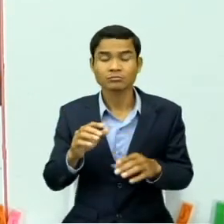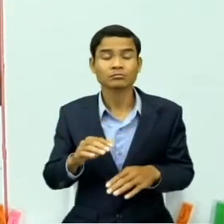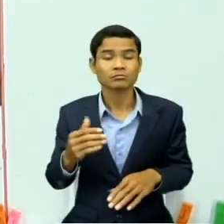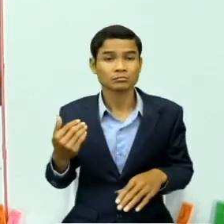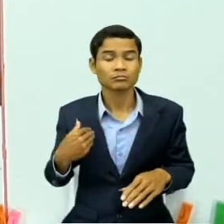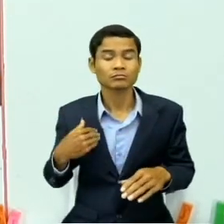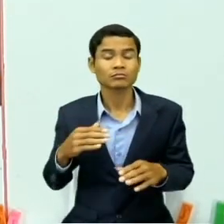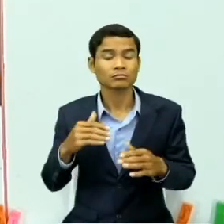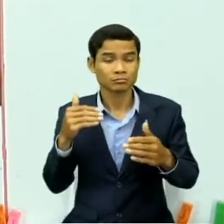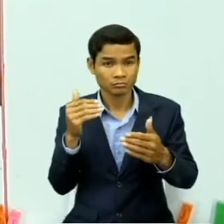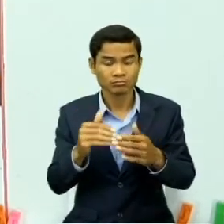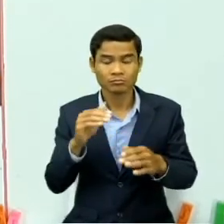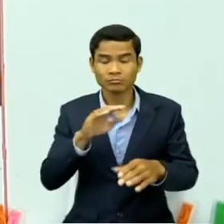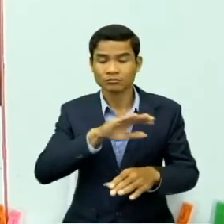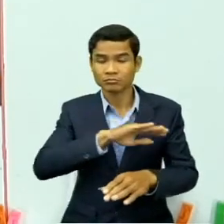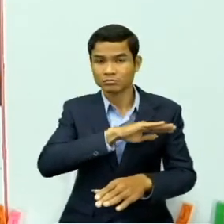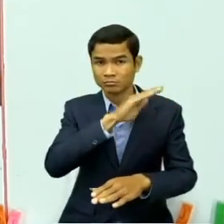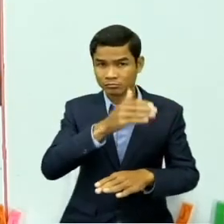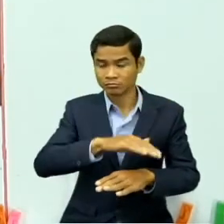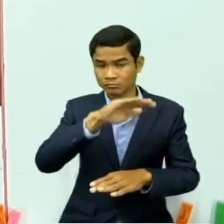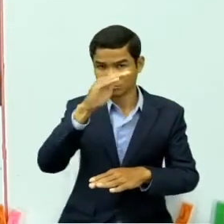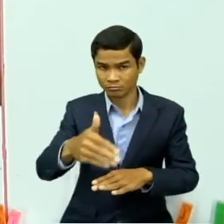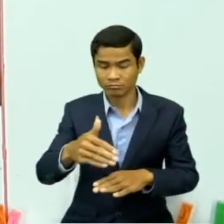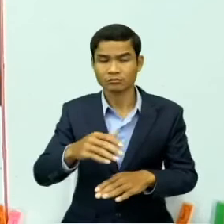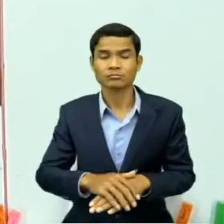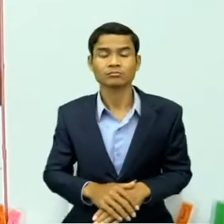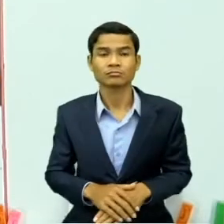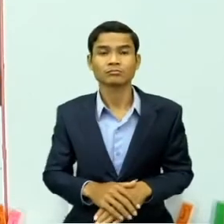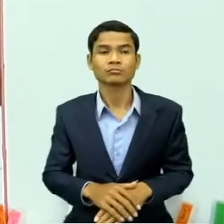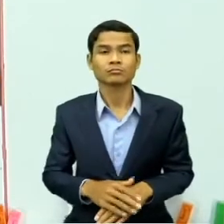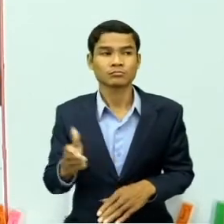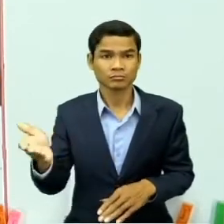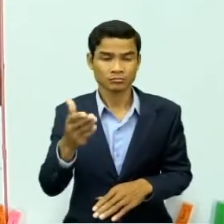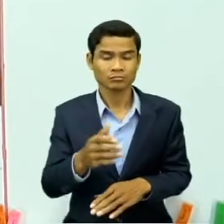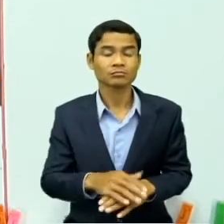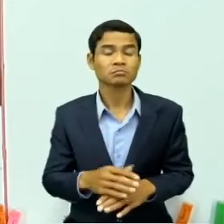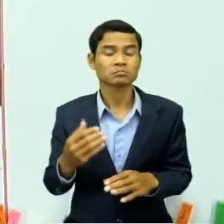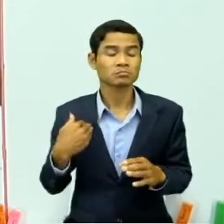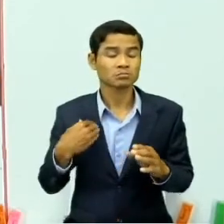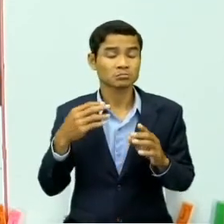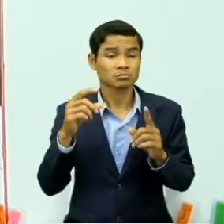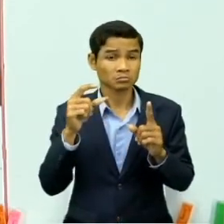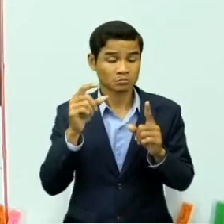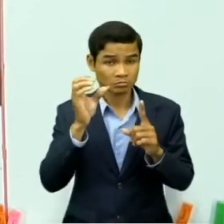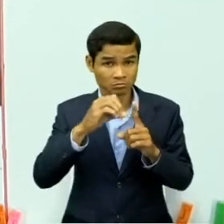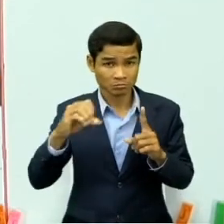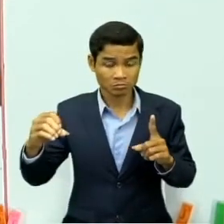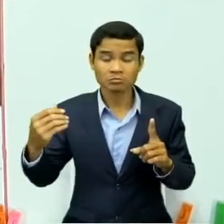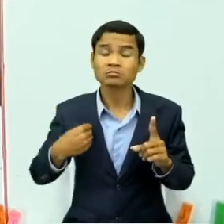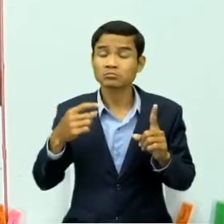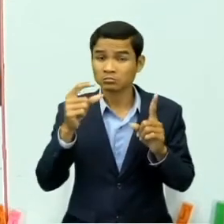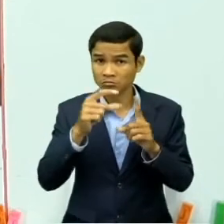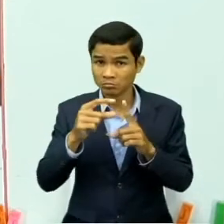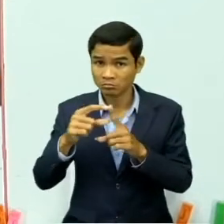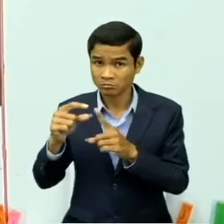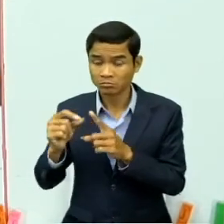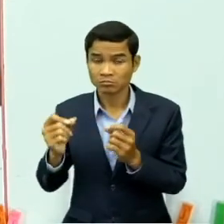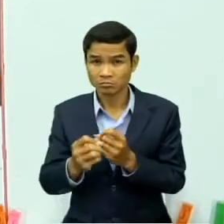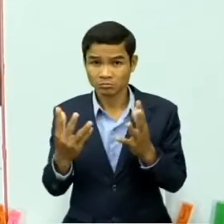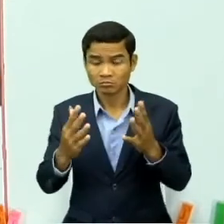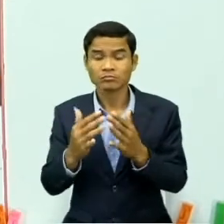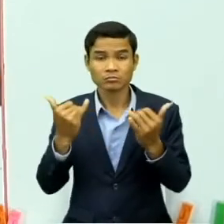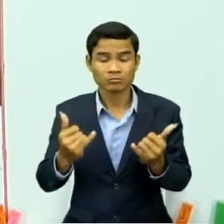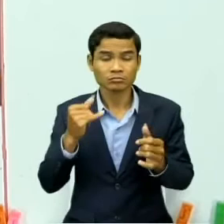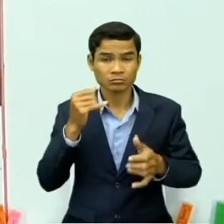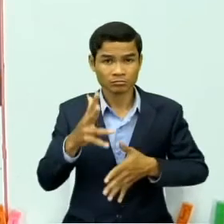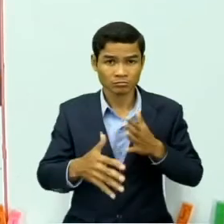chướng phnom chà là ba bà chướng cứ miên bị chán hay lấy con sẽ đập nẹt cố ăn là ba